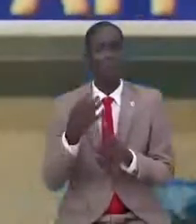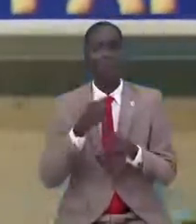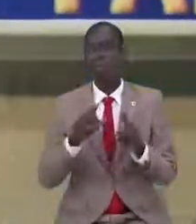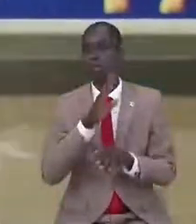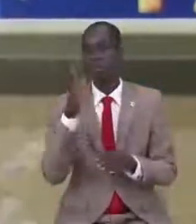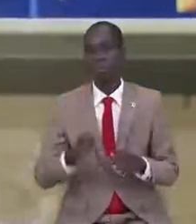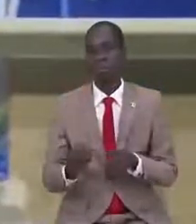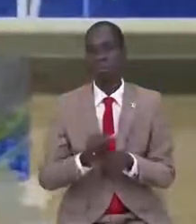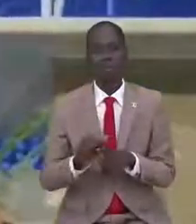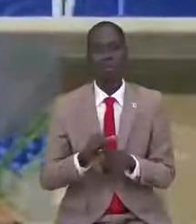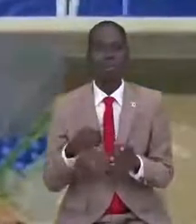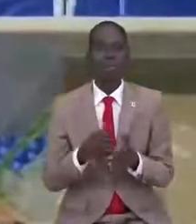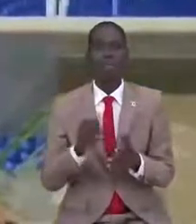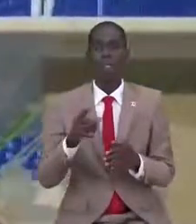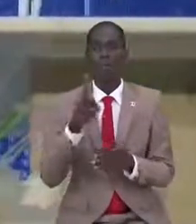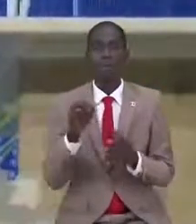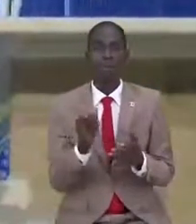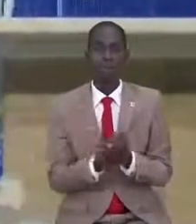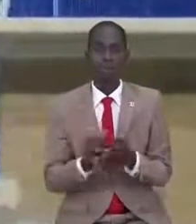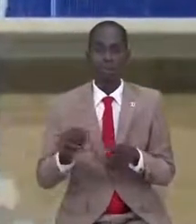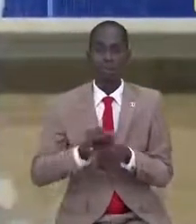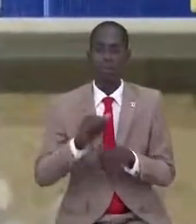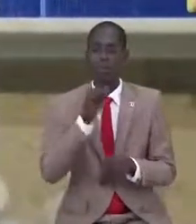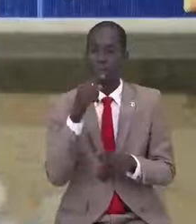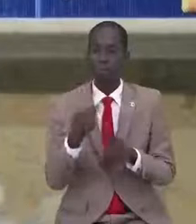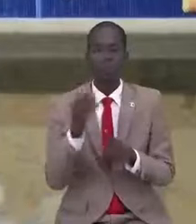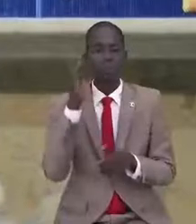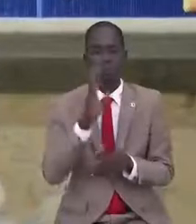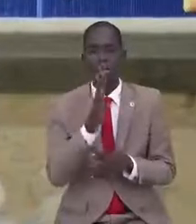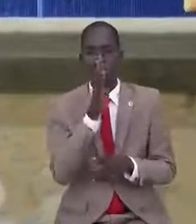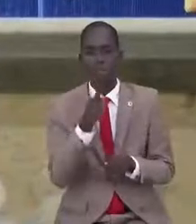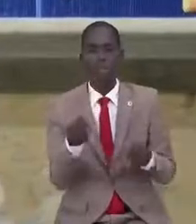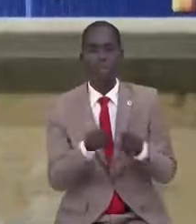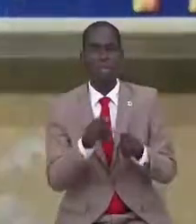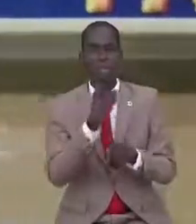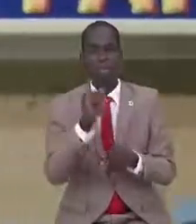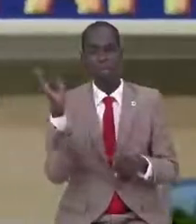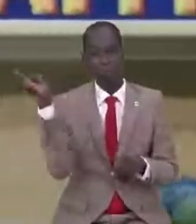Quiconque ne pratique pas la parole sera semblable à un homme